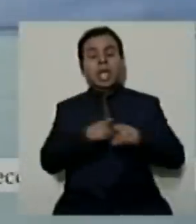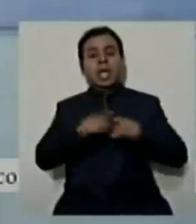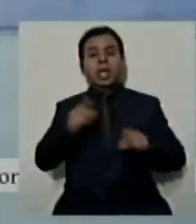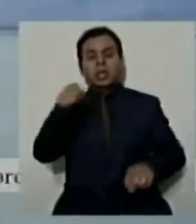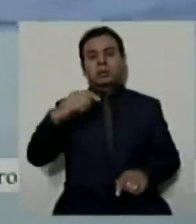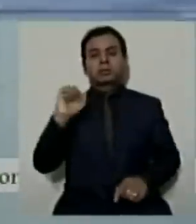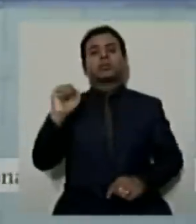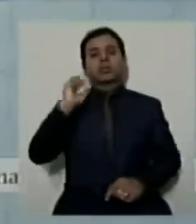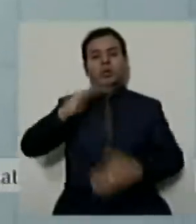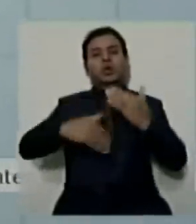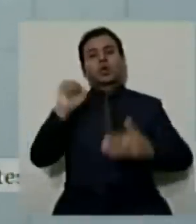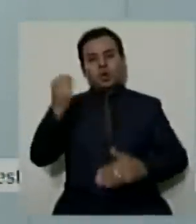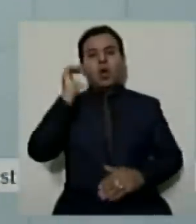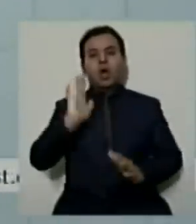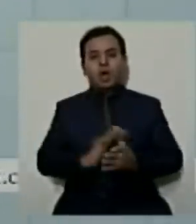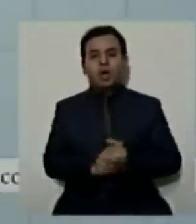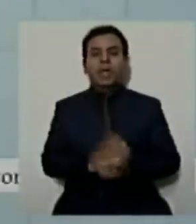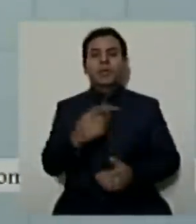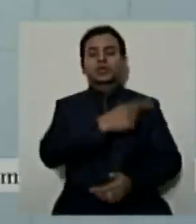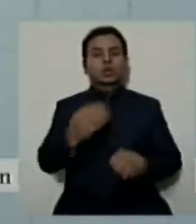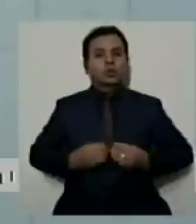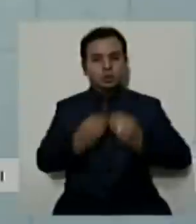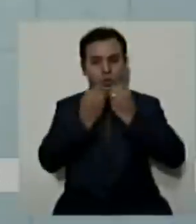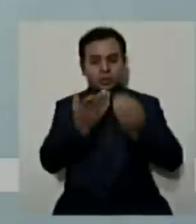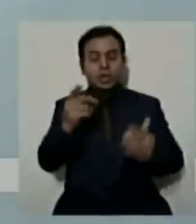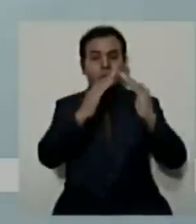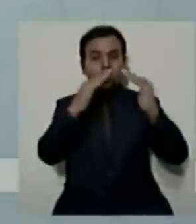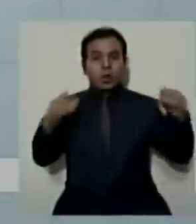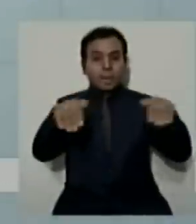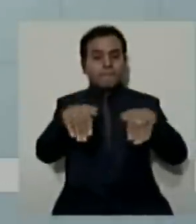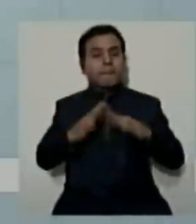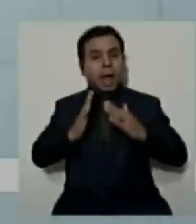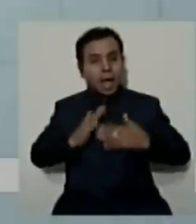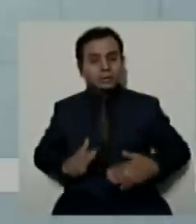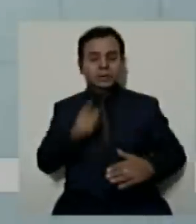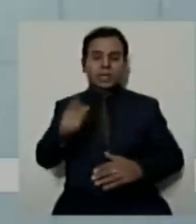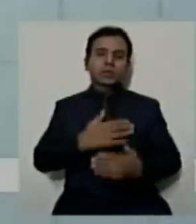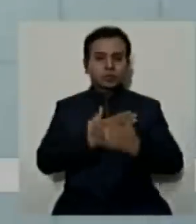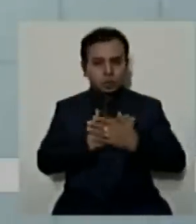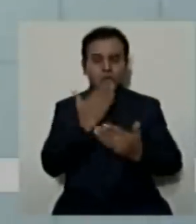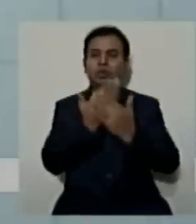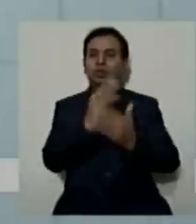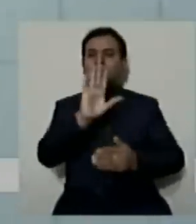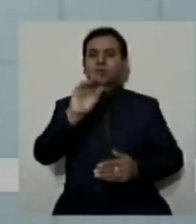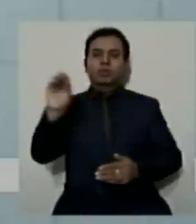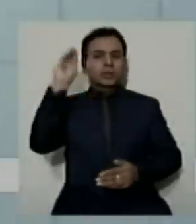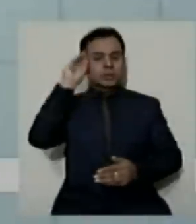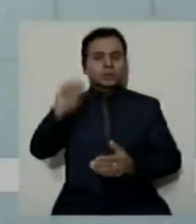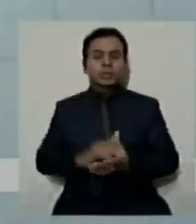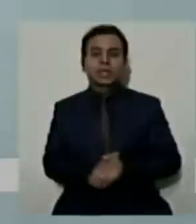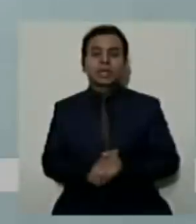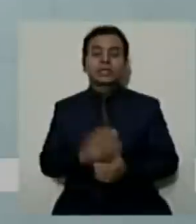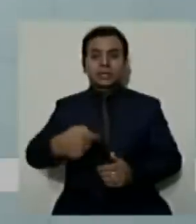থেকে। এই সময়ে মানসিক স্বাস্থ্যের পরিচর্যা খুবই জরুরি। মানসিক স্বাস্থ্য ঠিক